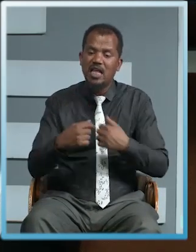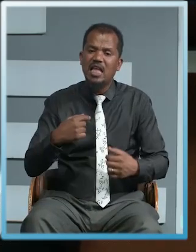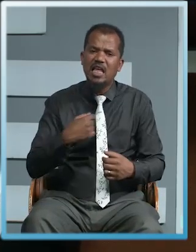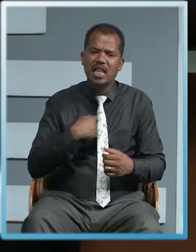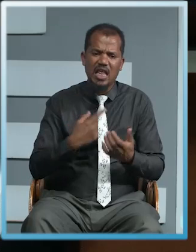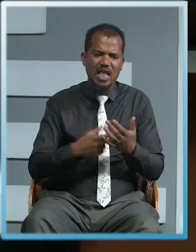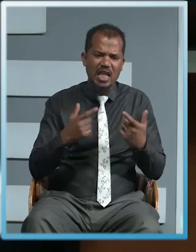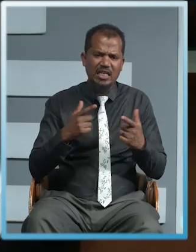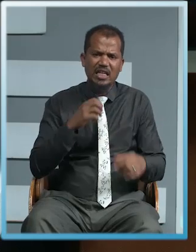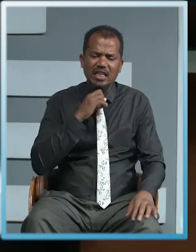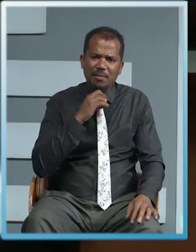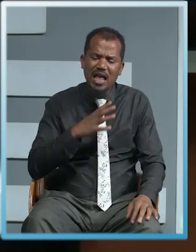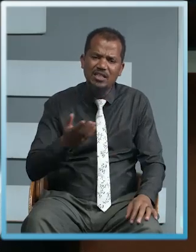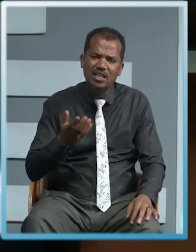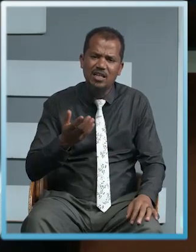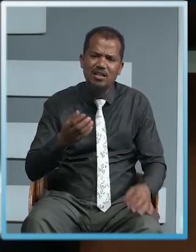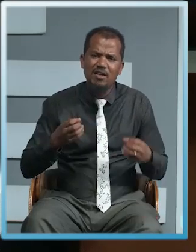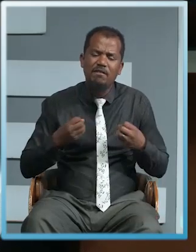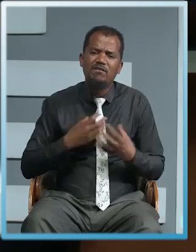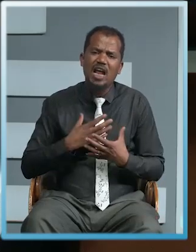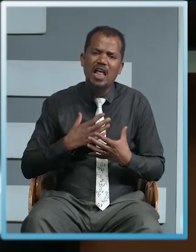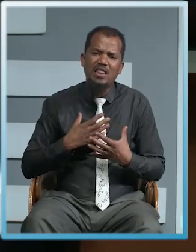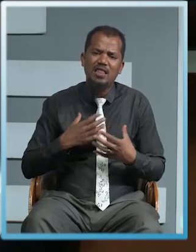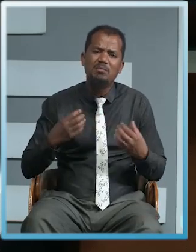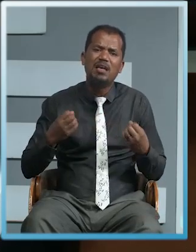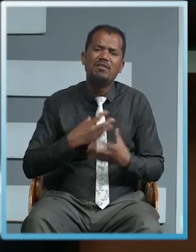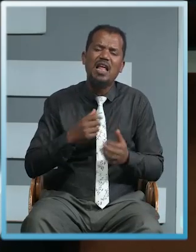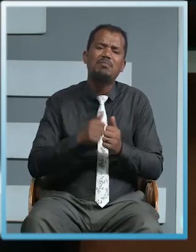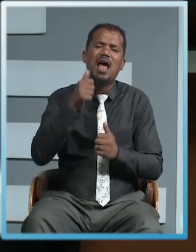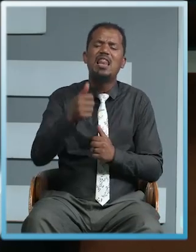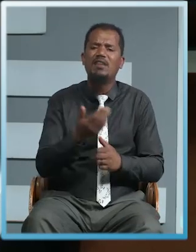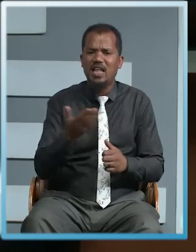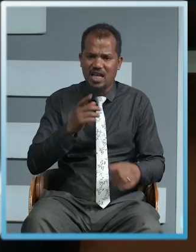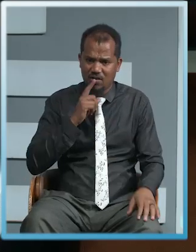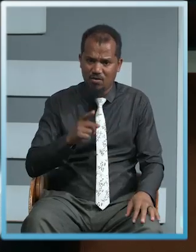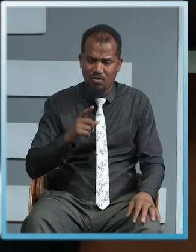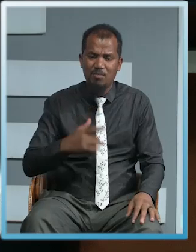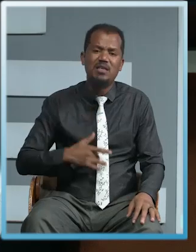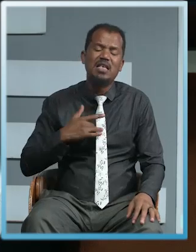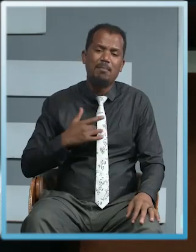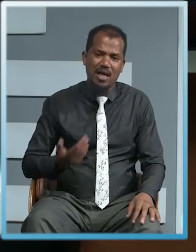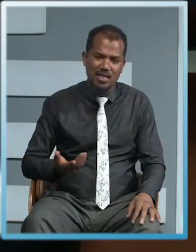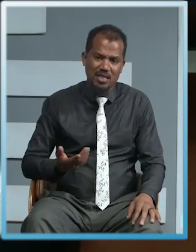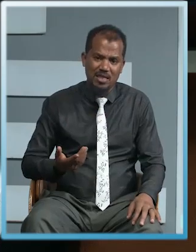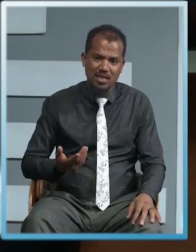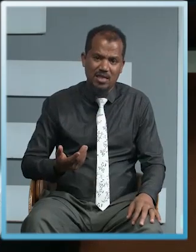እኔ ይሄድል ከተበላሽ ፍርሃት ከፍርሃትም ያለፈ ነገር ነው የሚሰማኝ